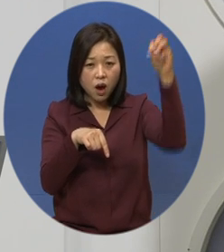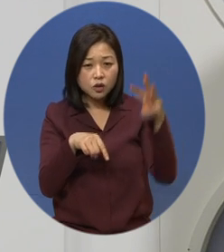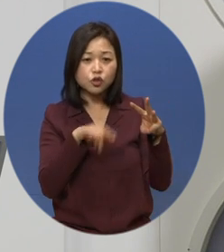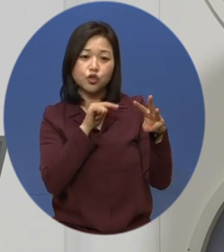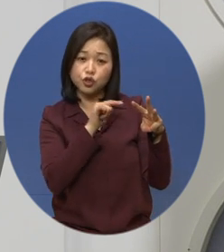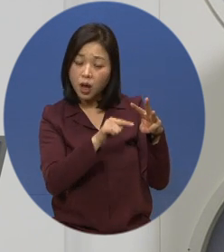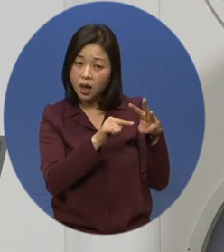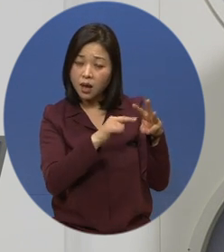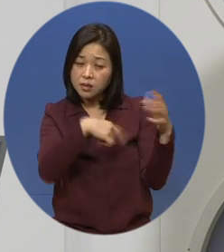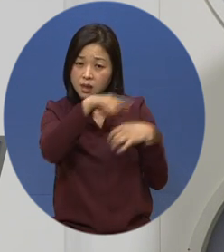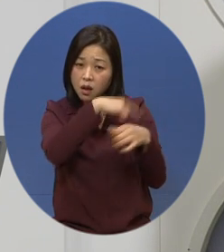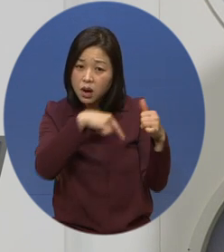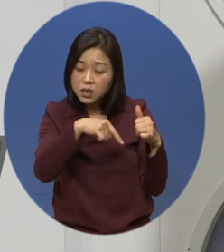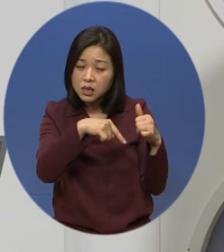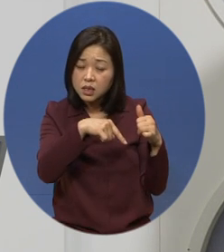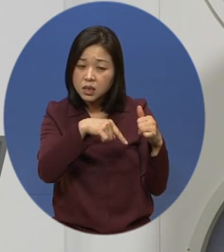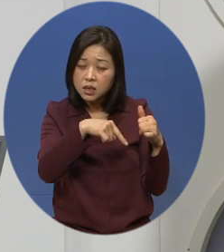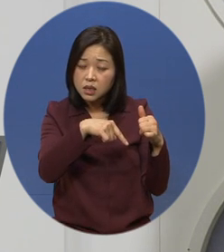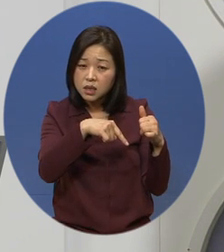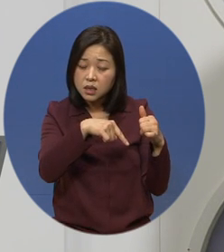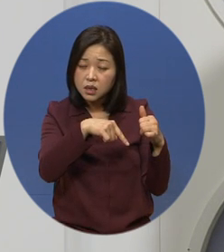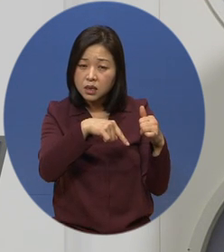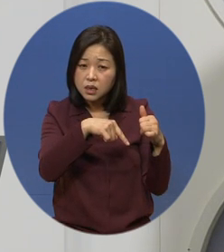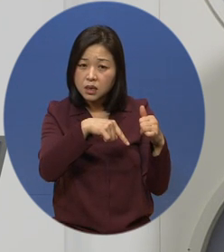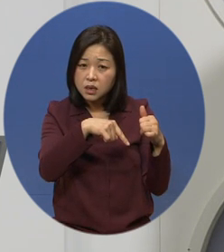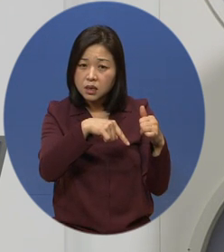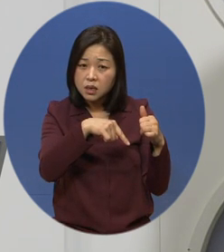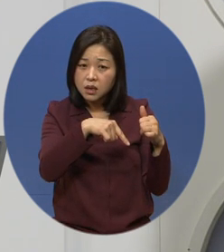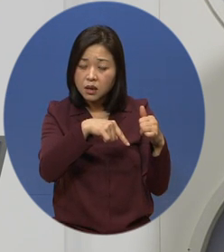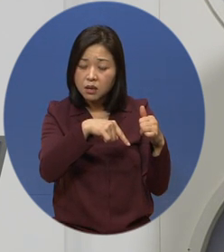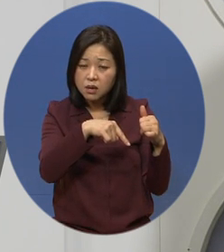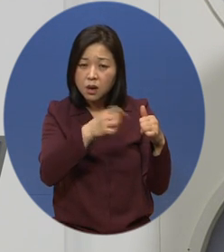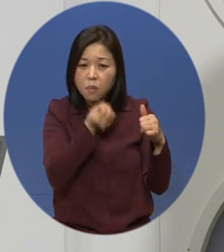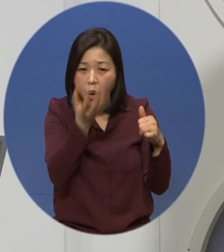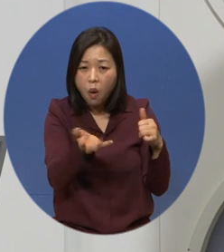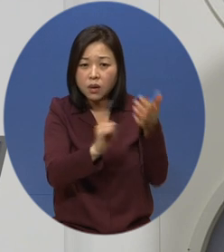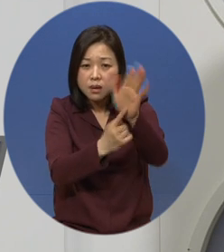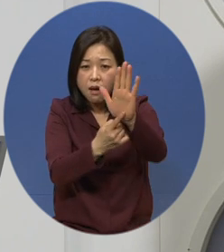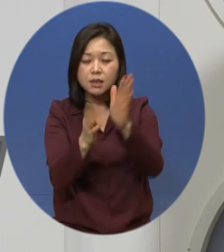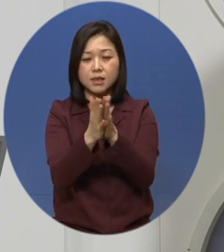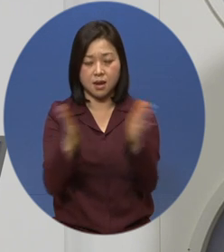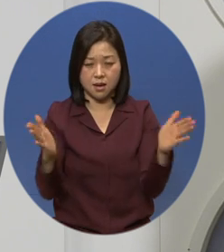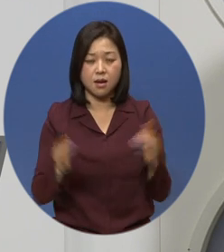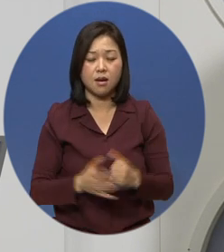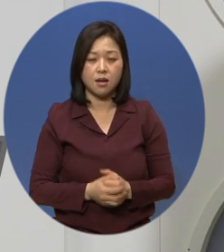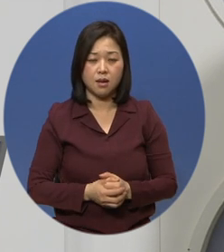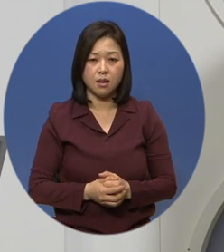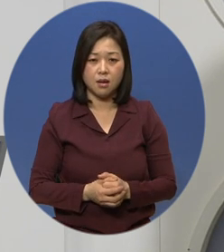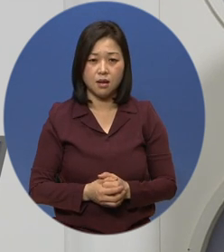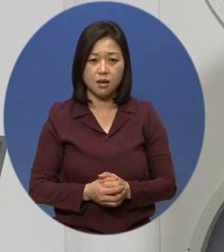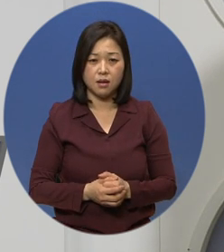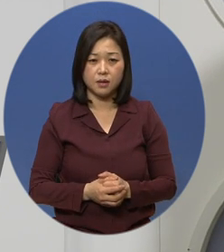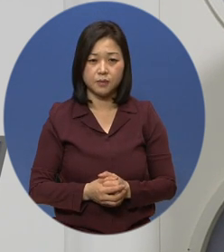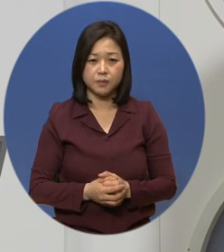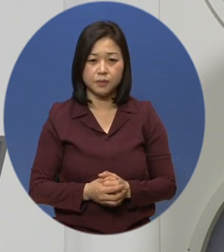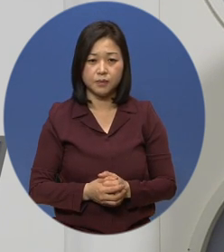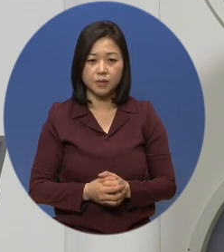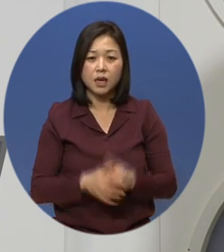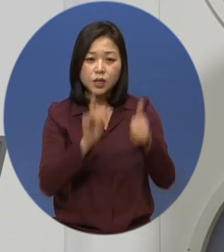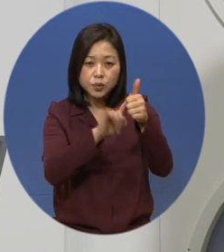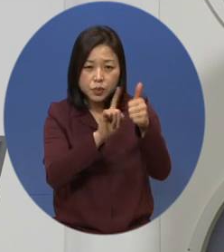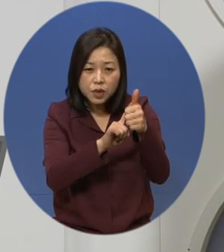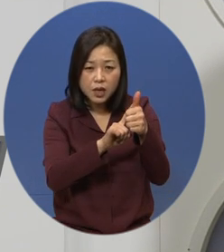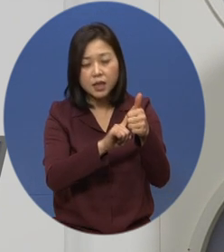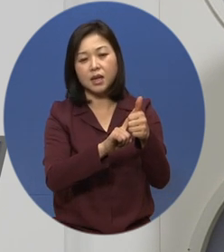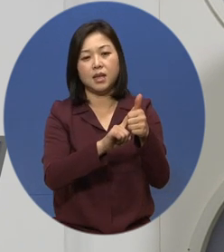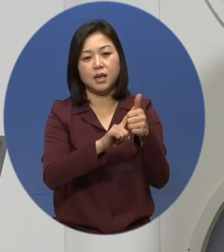여성을 통해서 광주의 비극이 폭로 되기 시작했어요 그래서 아 2분을